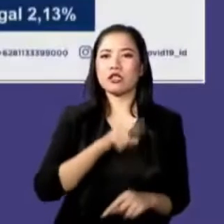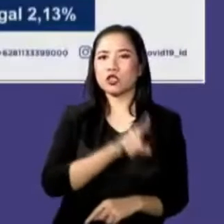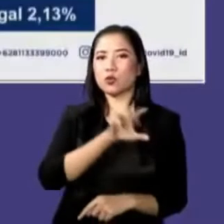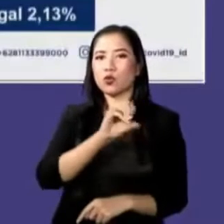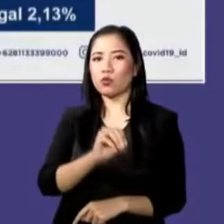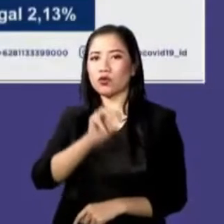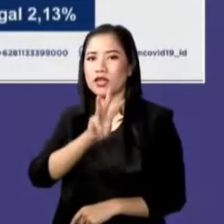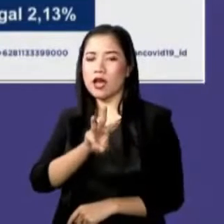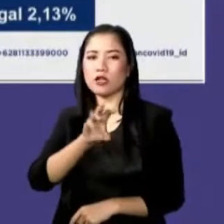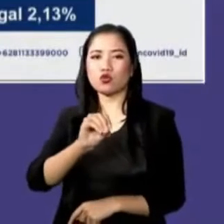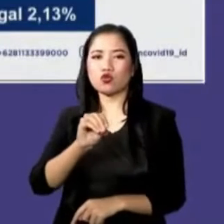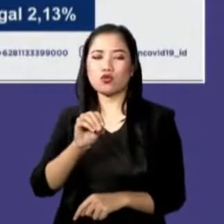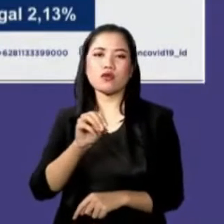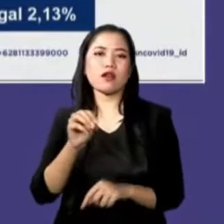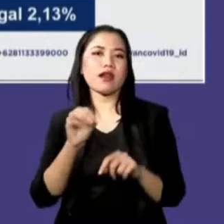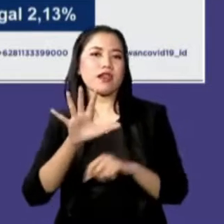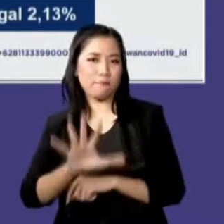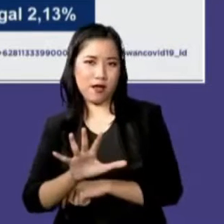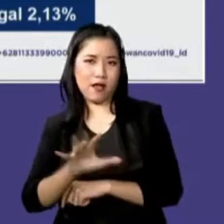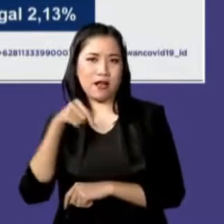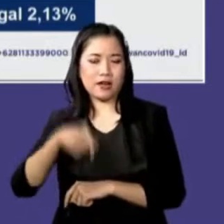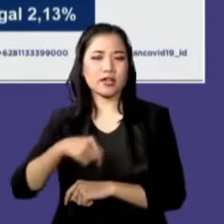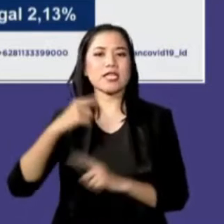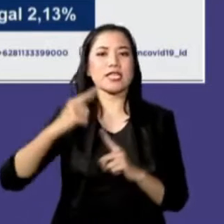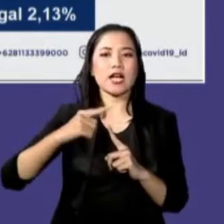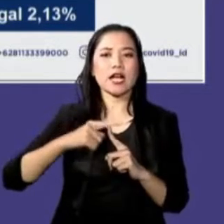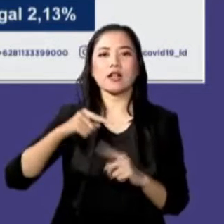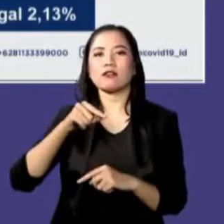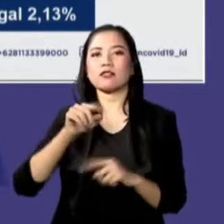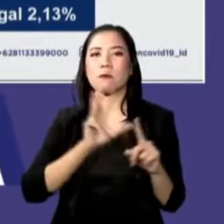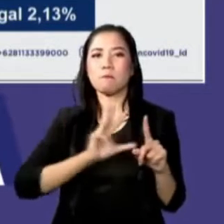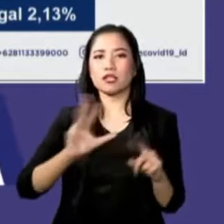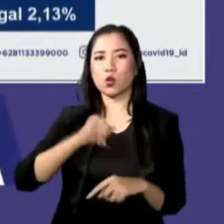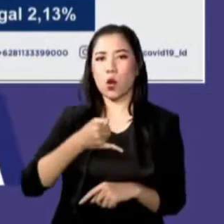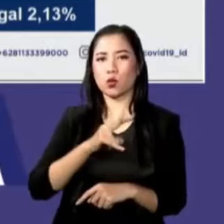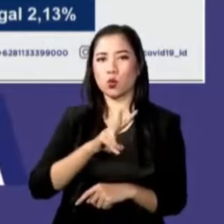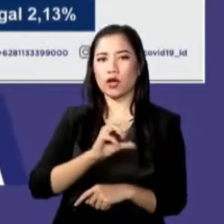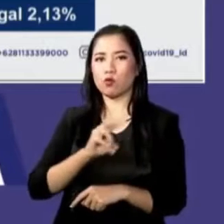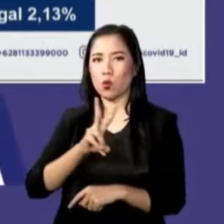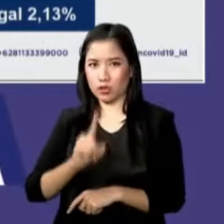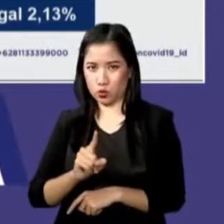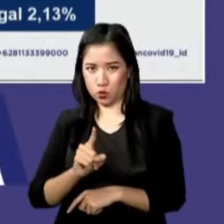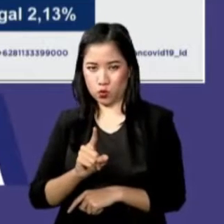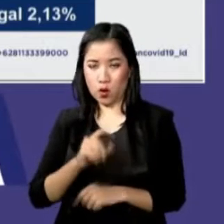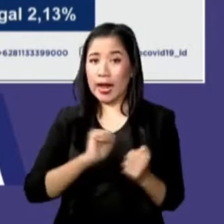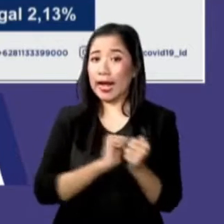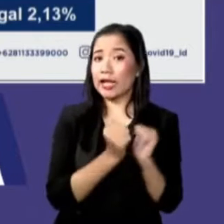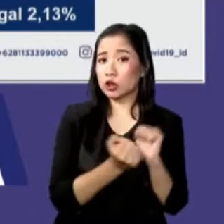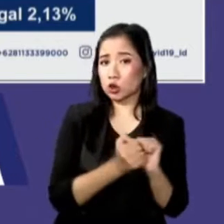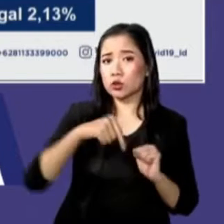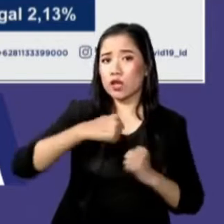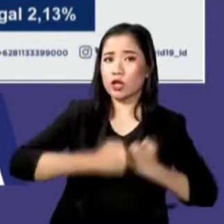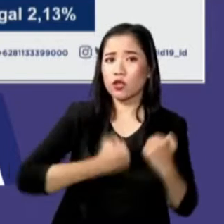10.365 pada hari ini, tanggal 19 Januari 2021, di mana jumlah kasus aktif